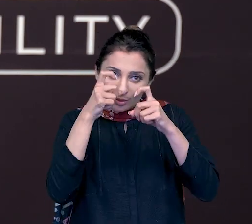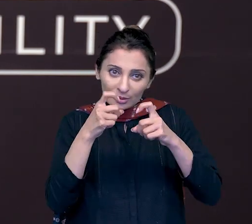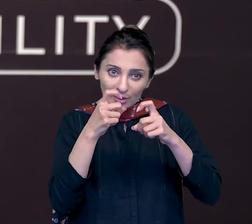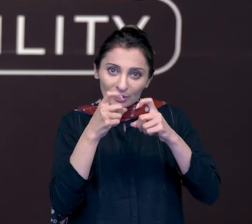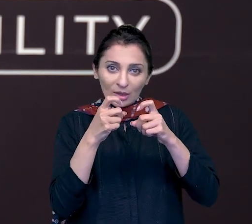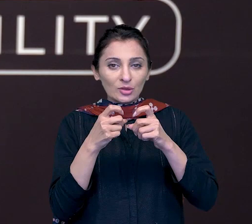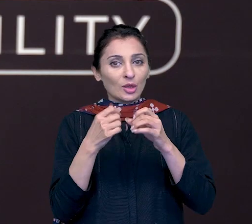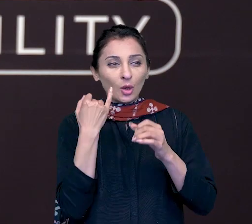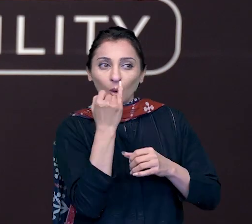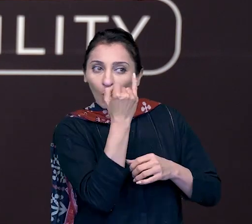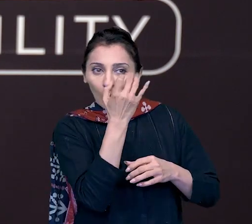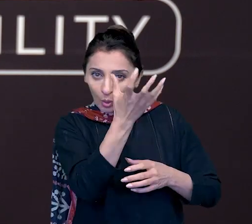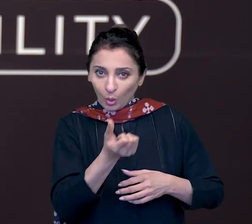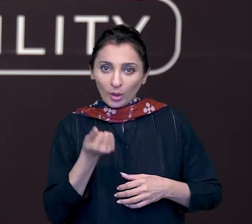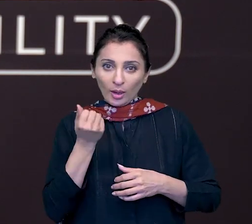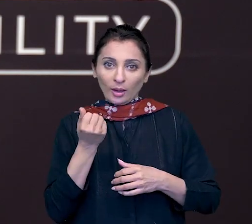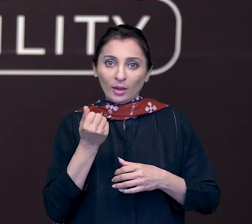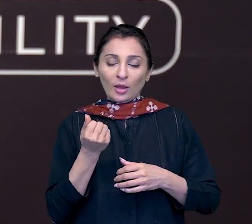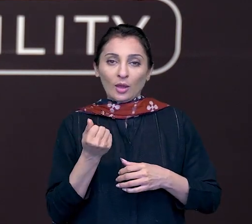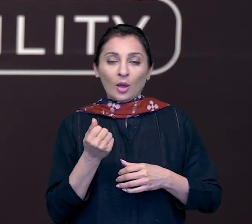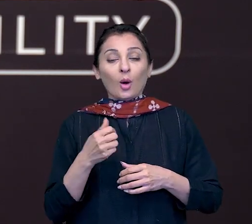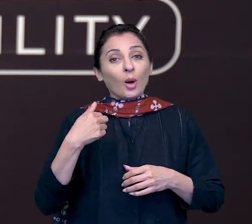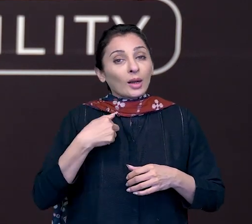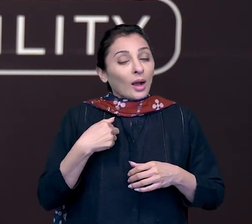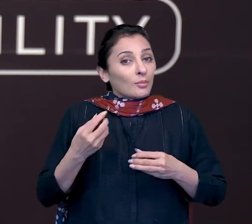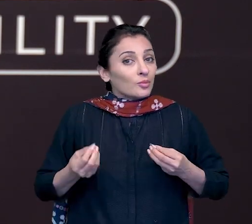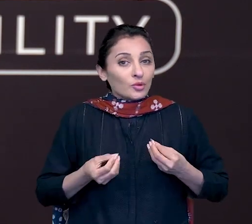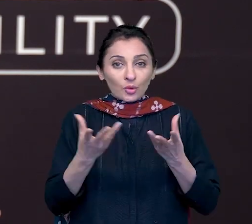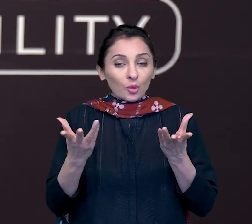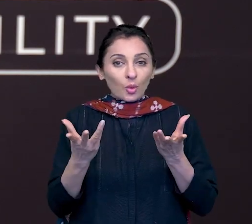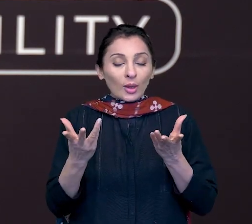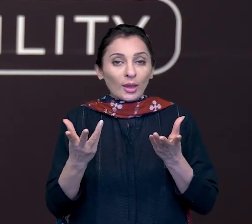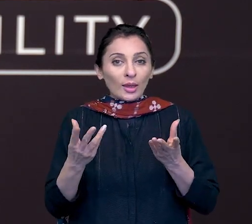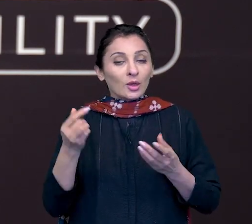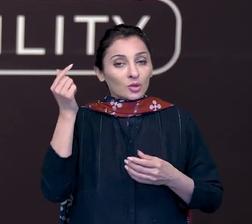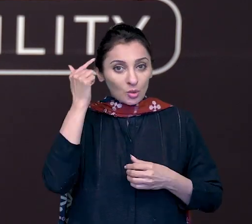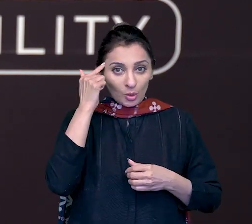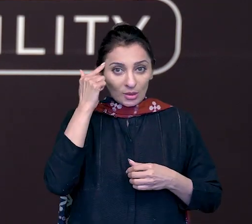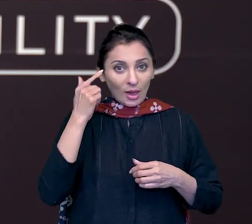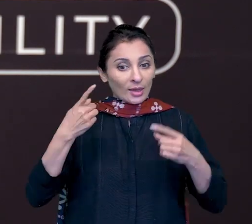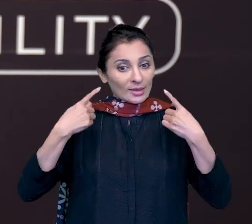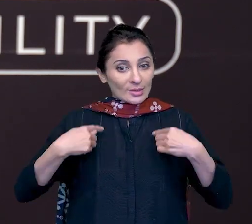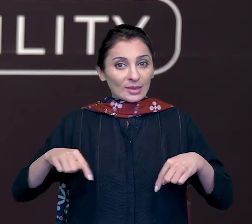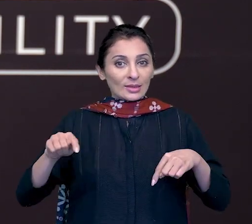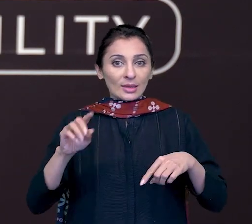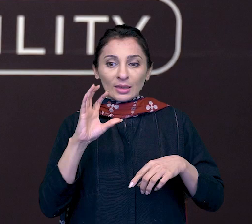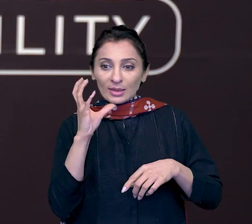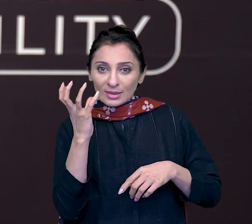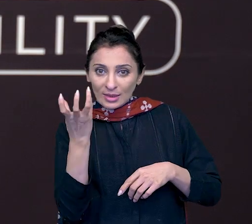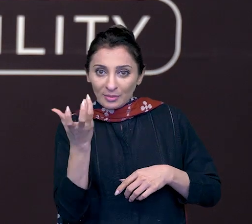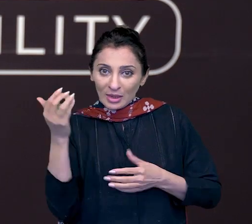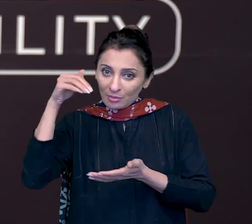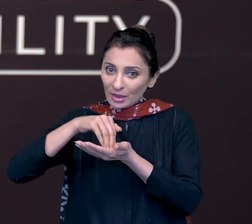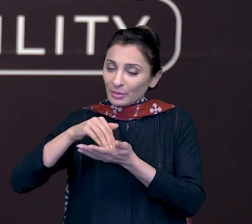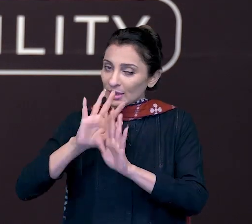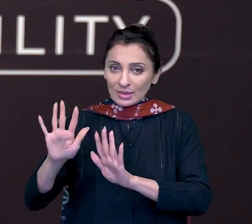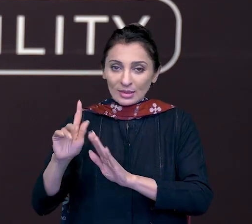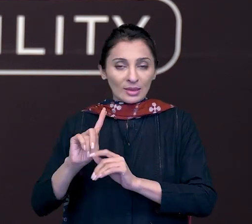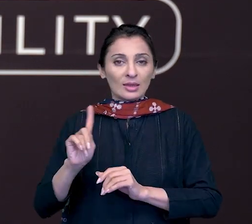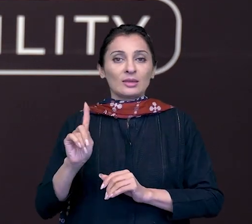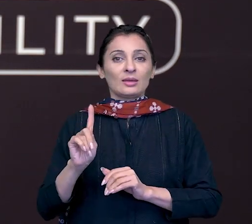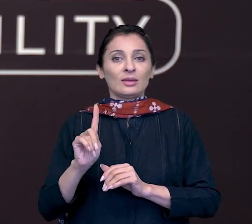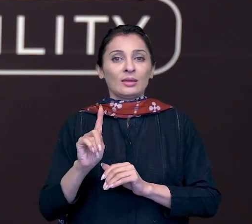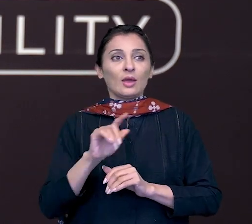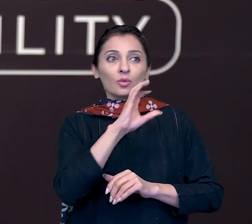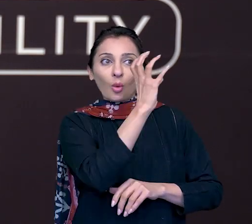है कि ज़िंदगी जो है वो सिर्फ ज़मीन पे नहीं बल्कि ज़मीन की तरह के और भी सियारे अगर मौजूद हैं तो वहाँ पे भी मौजूद हो सकती है। तो